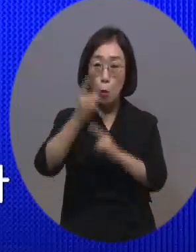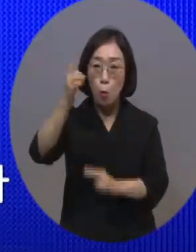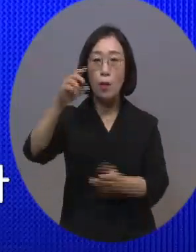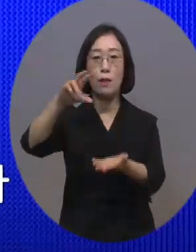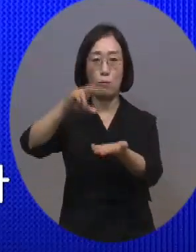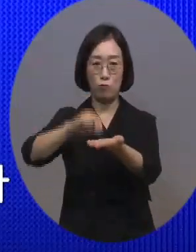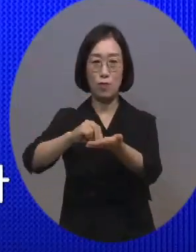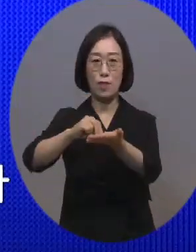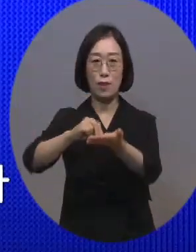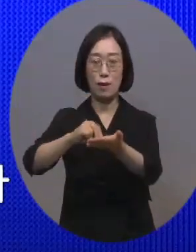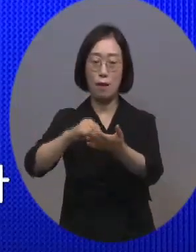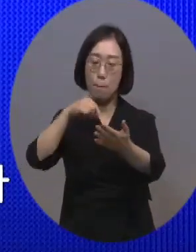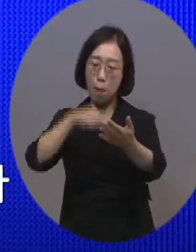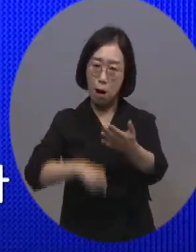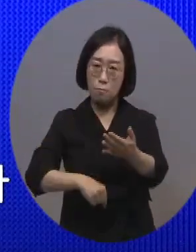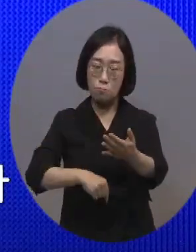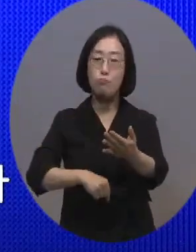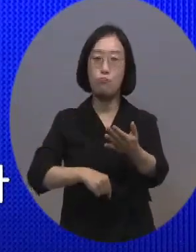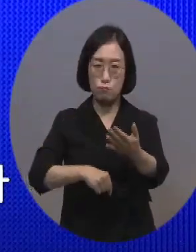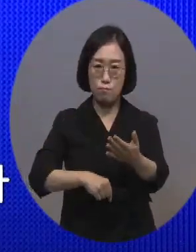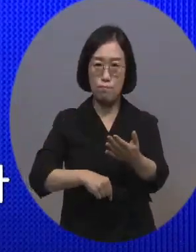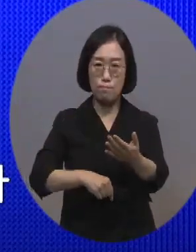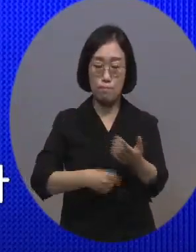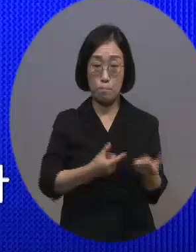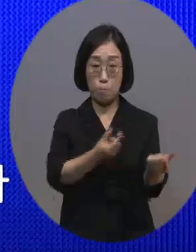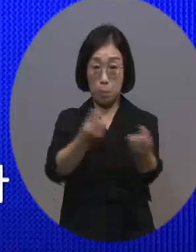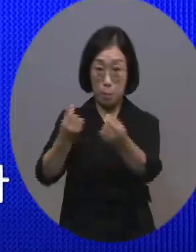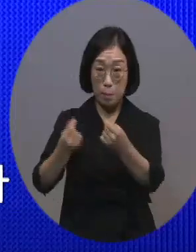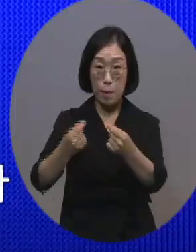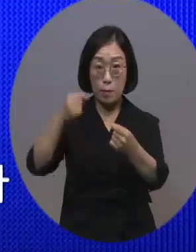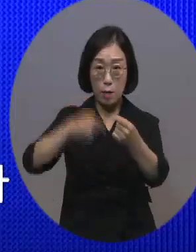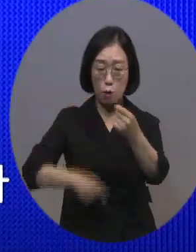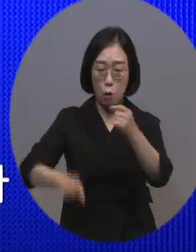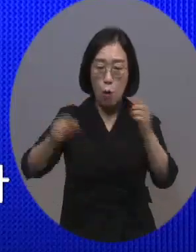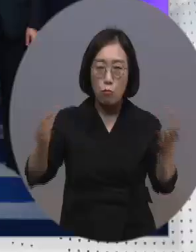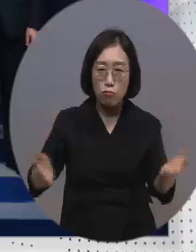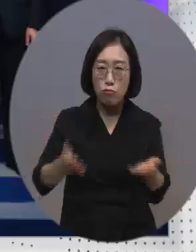대한 공감대를 형성하기 위해 노력할 것입니다.